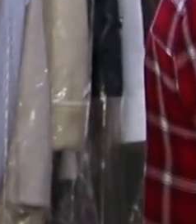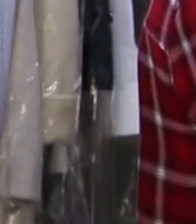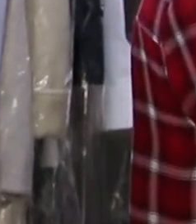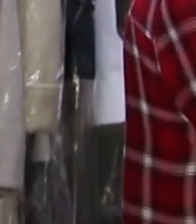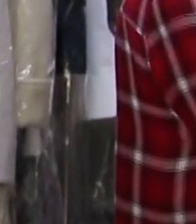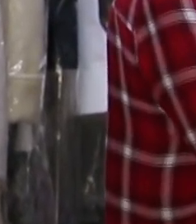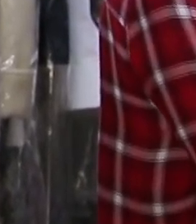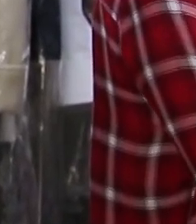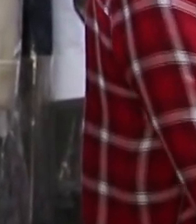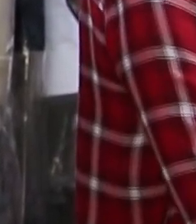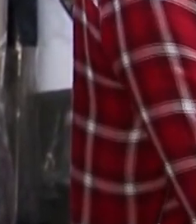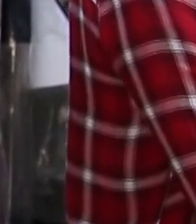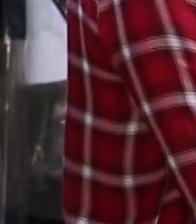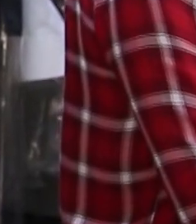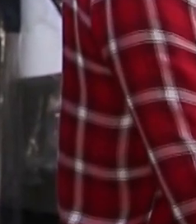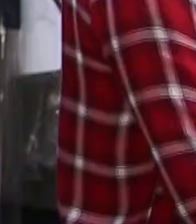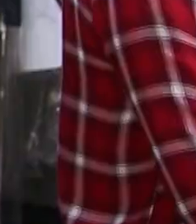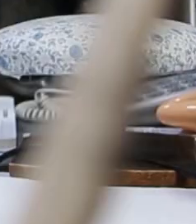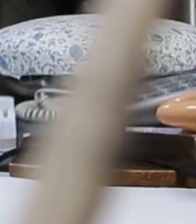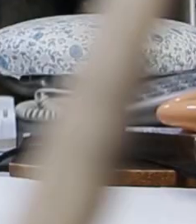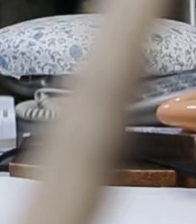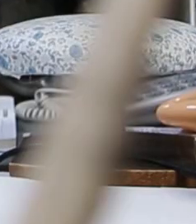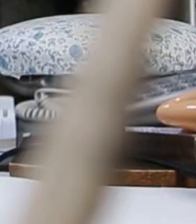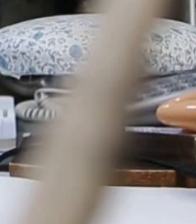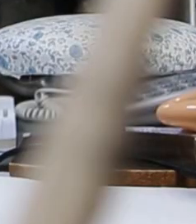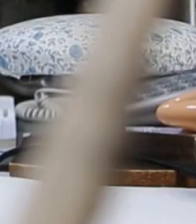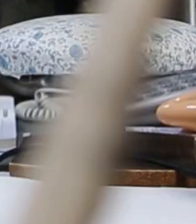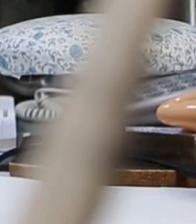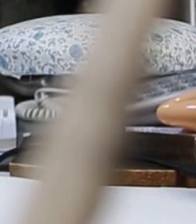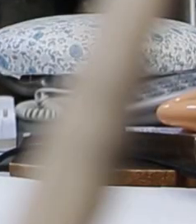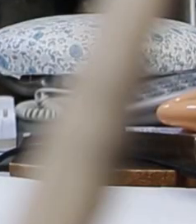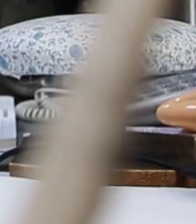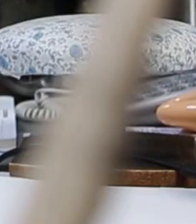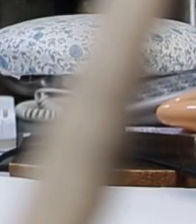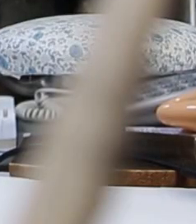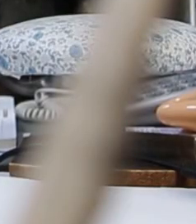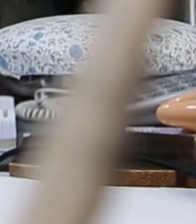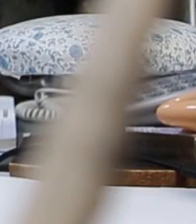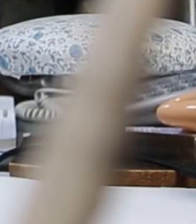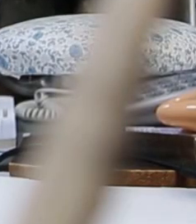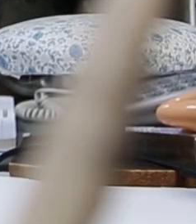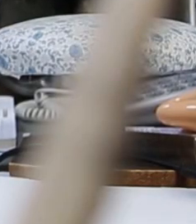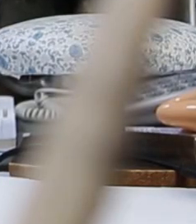저는 한 23년째 신길동에서 살고 있습니다.